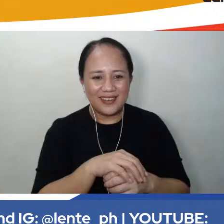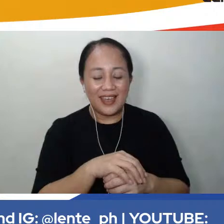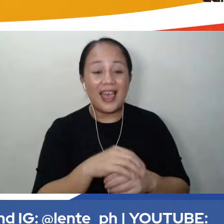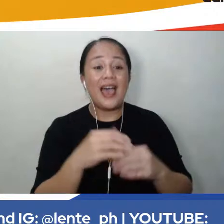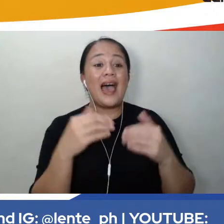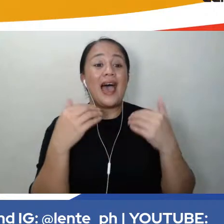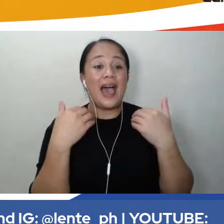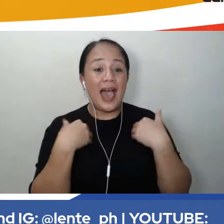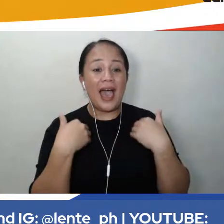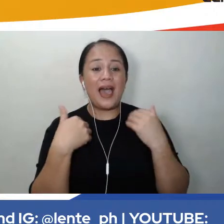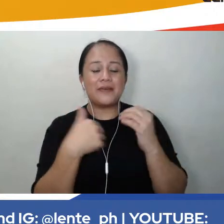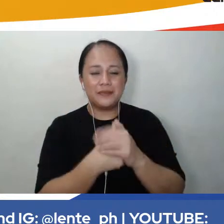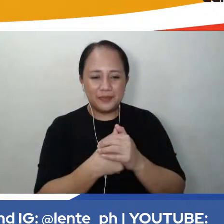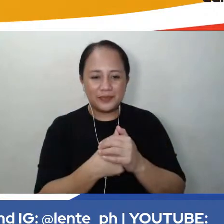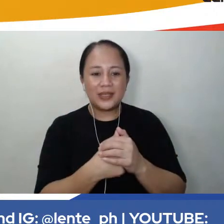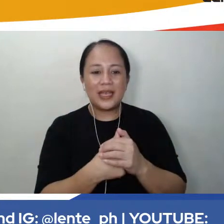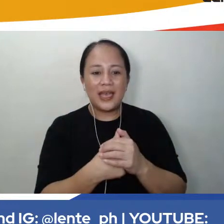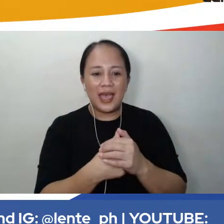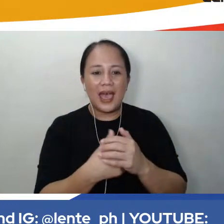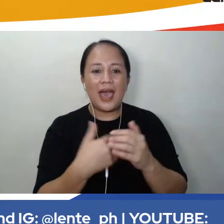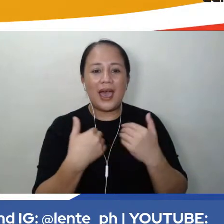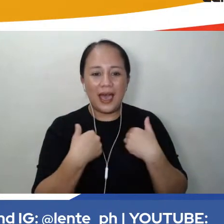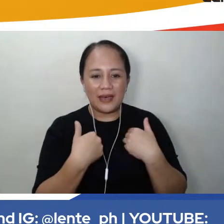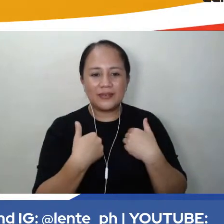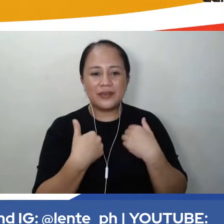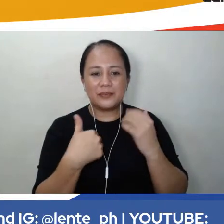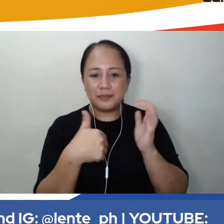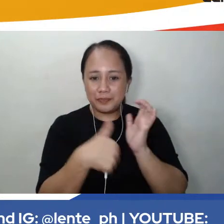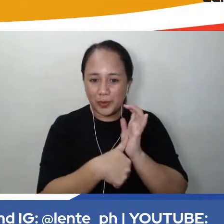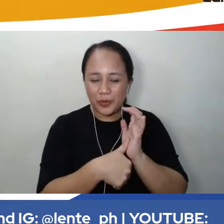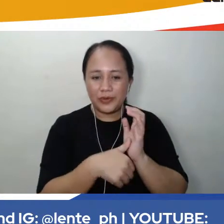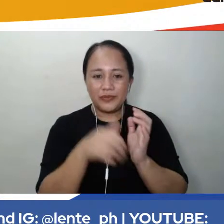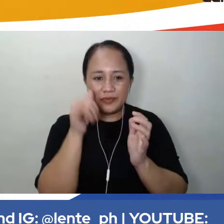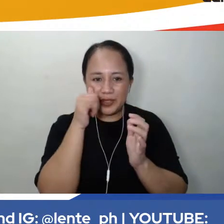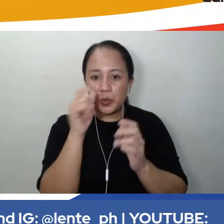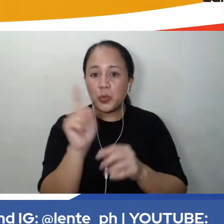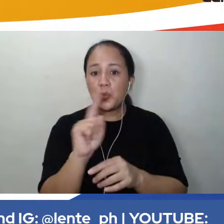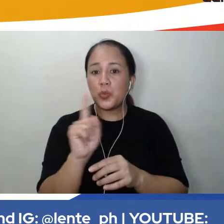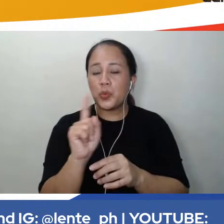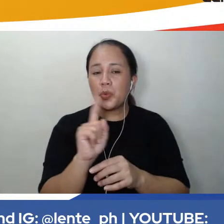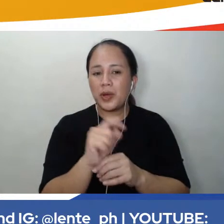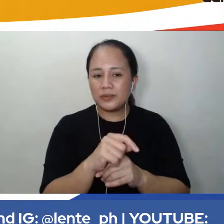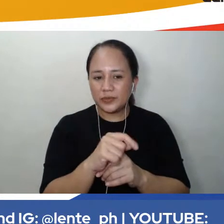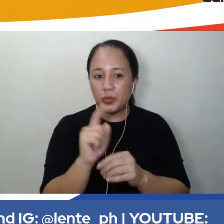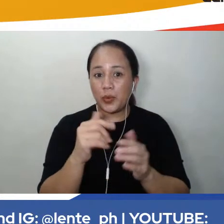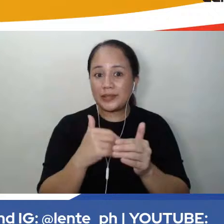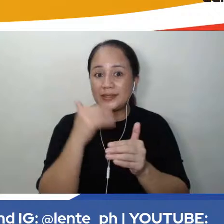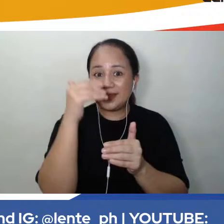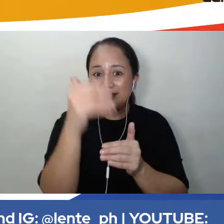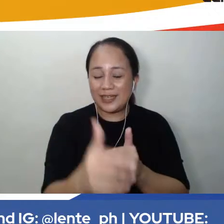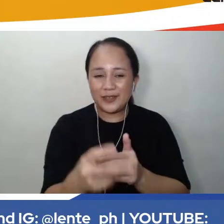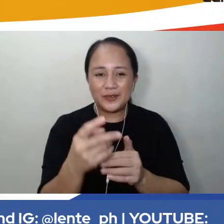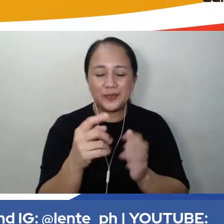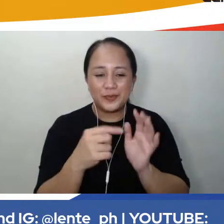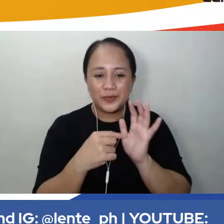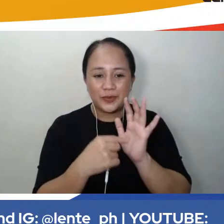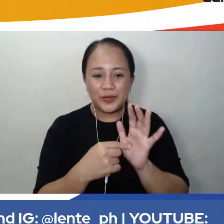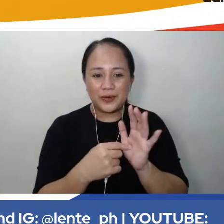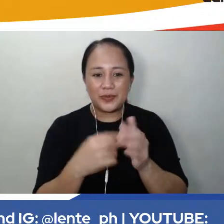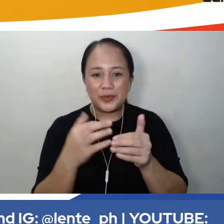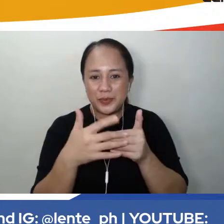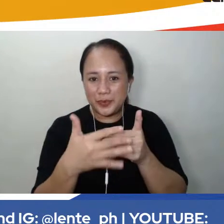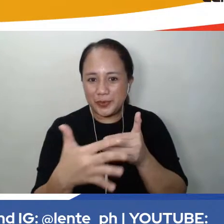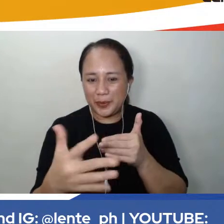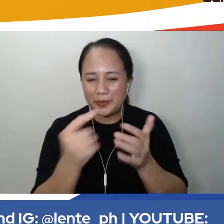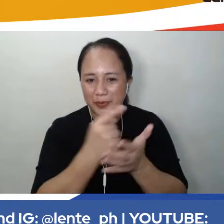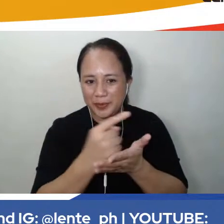poll video. Ayan, sige. Ipi-play po natin kung ano po ba yung magiging episodes po natin for the succeeding weeks po